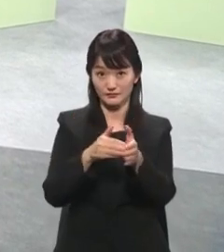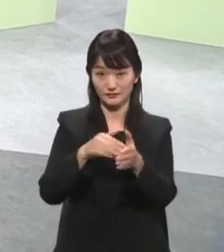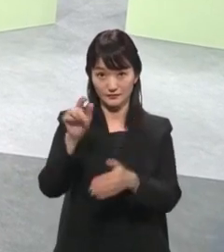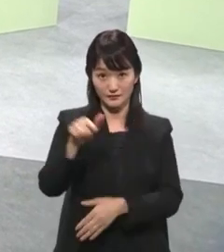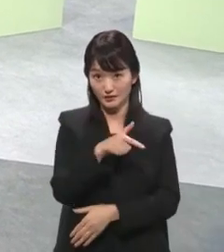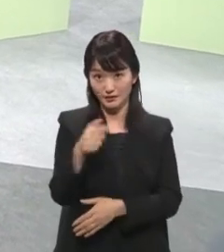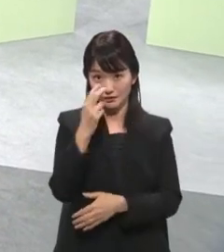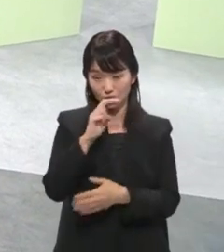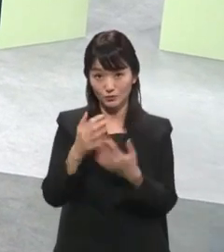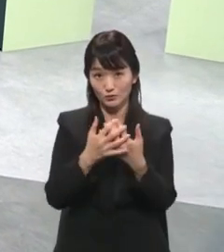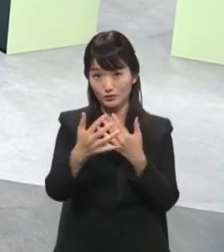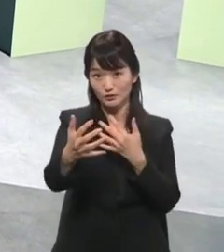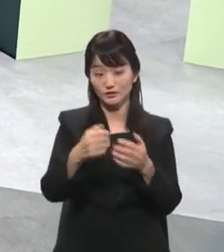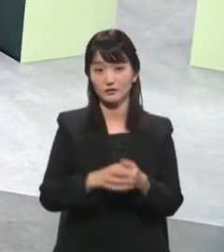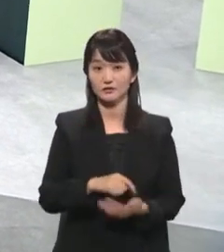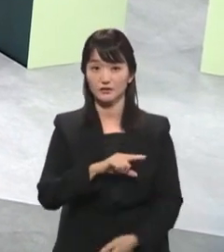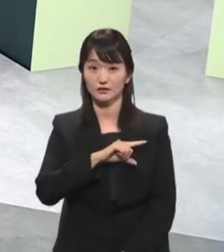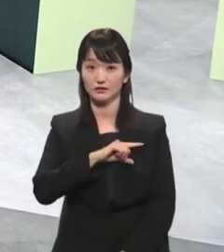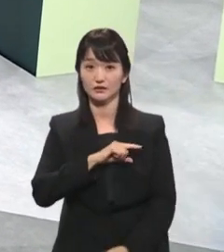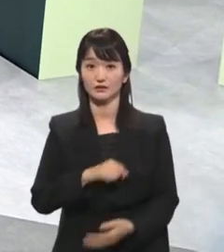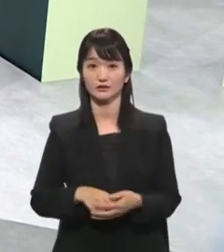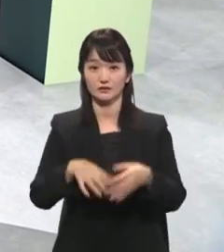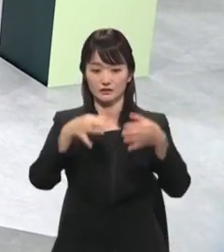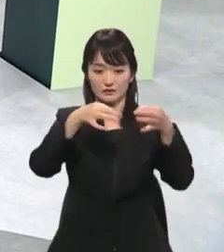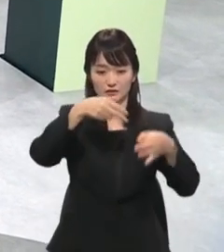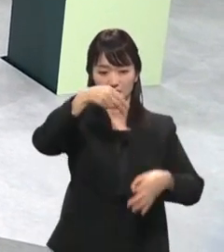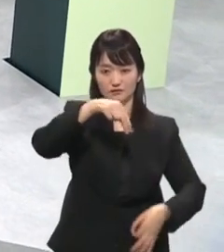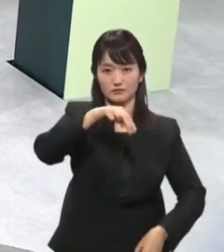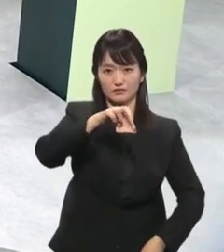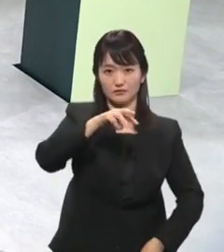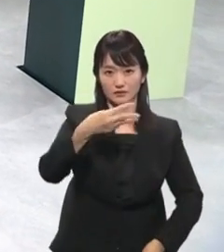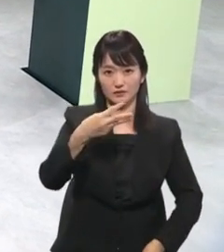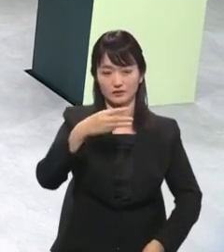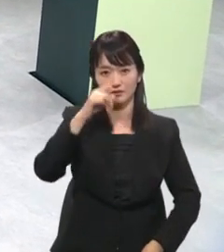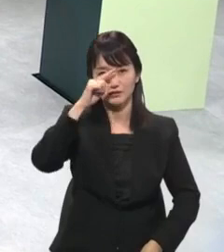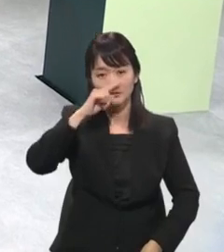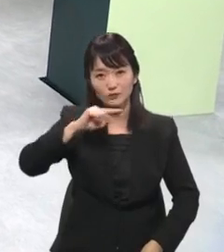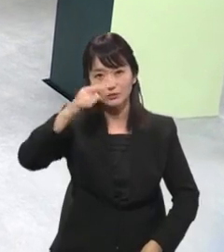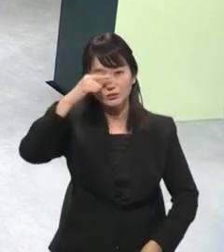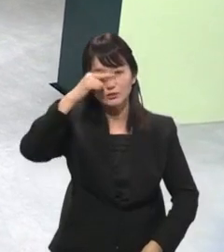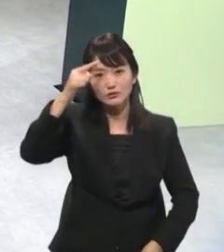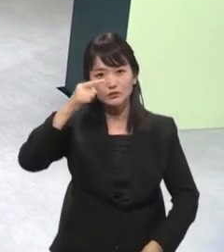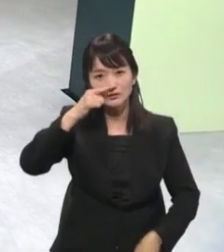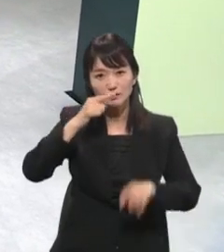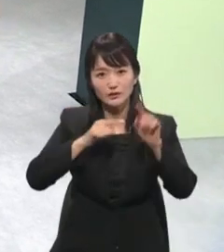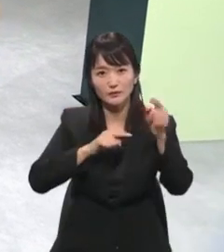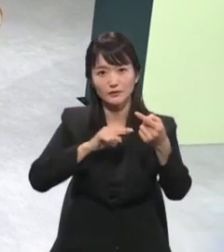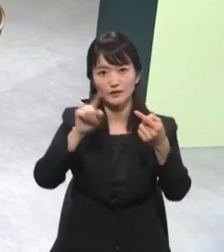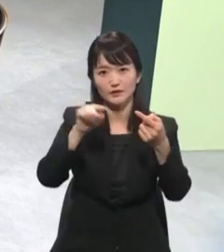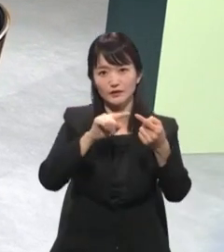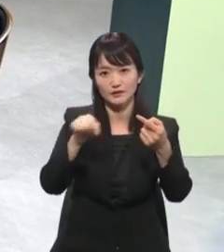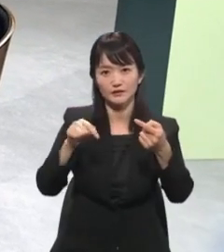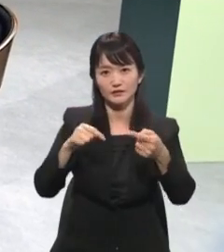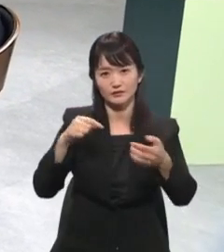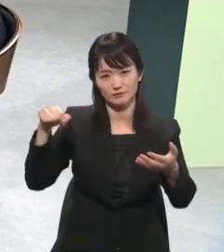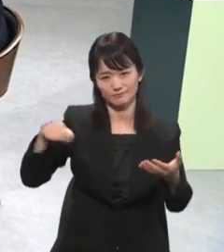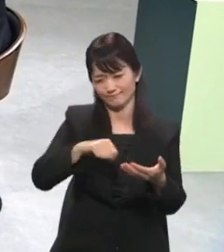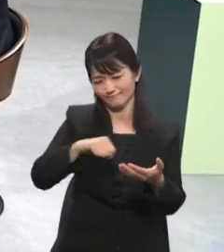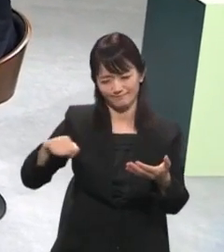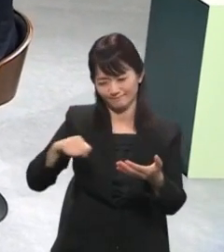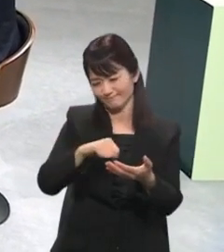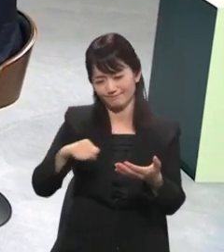네, 공연 이름이 김수철과 동서양 백인조 오케스트라. 네. 제목부터 막